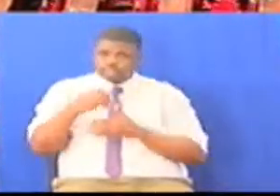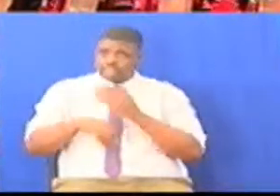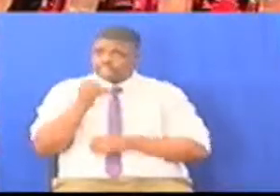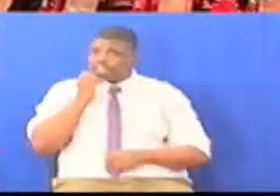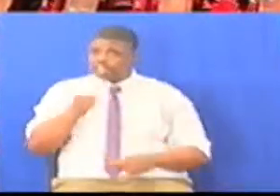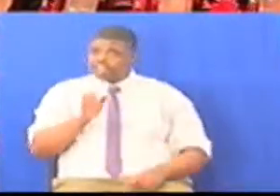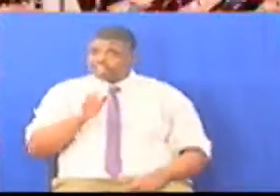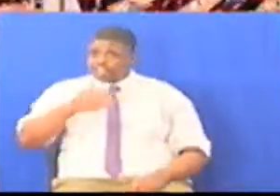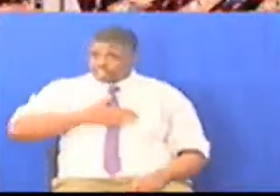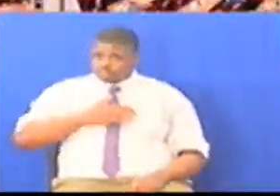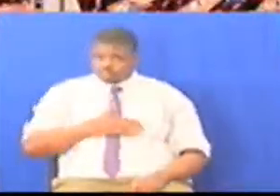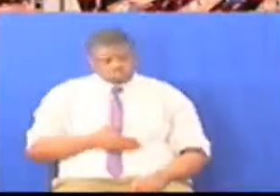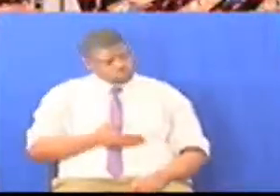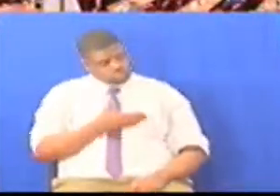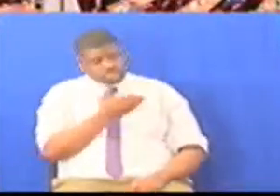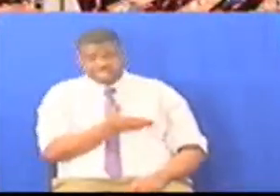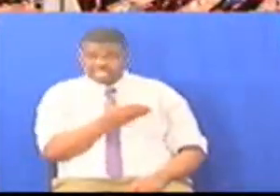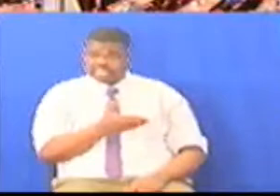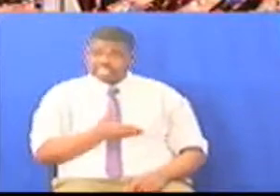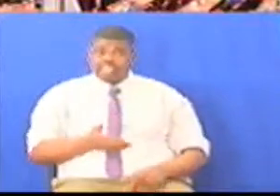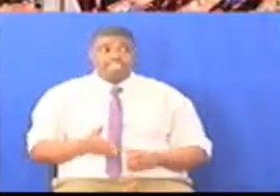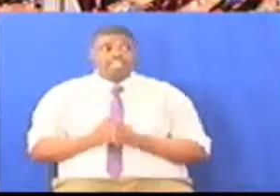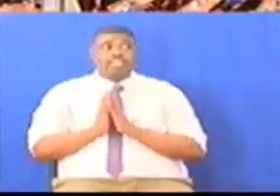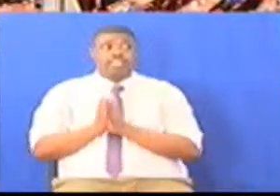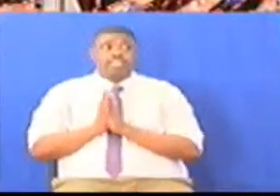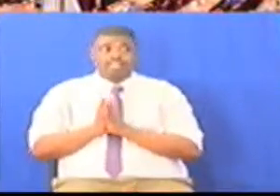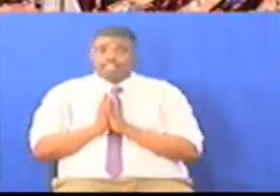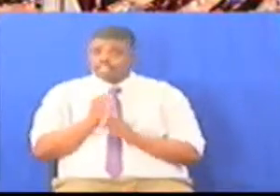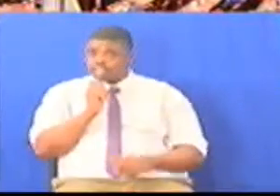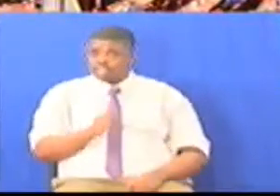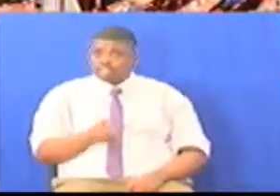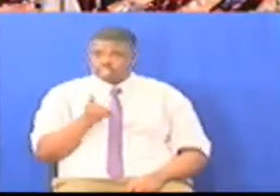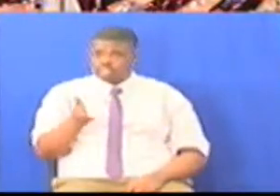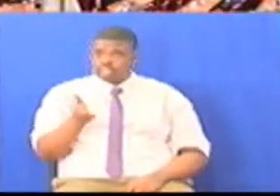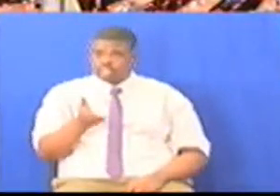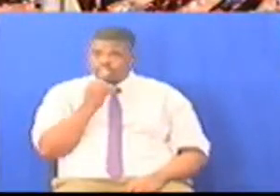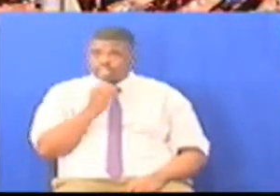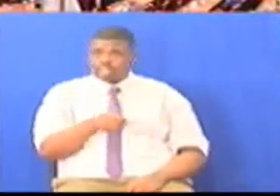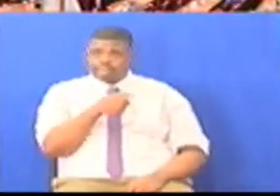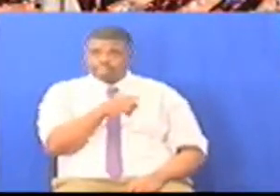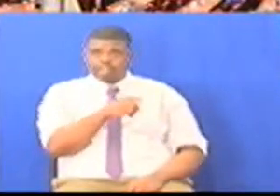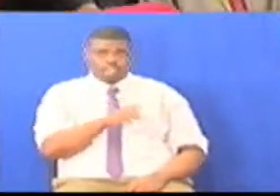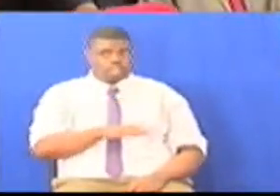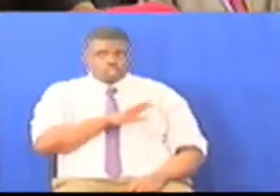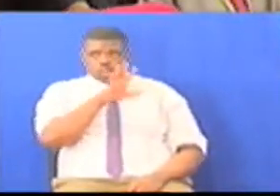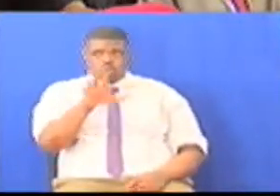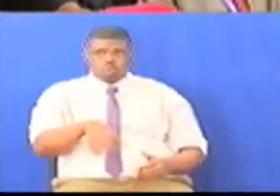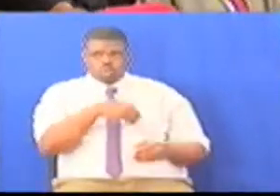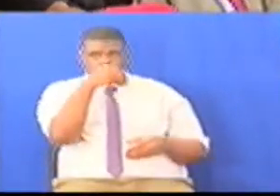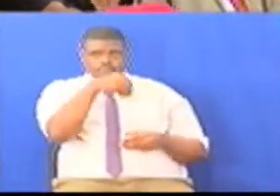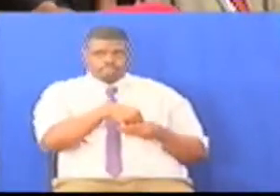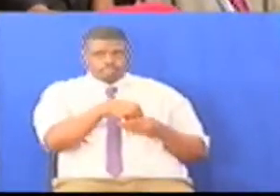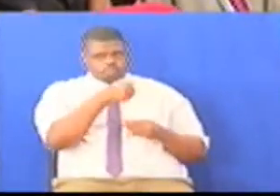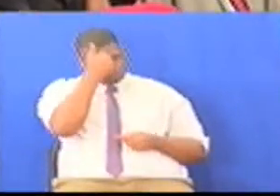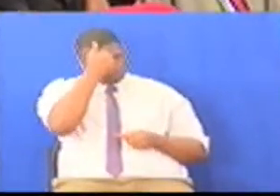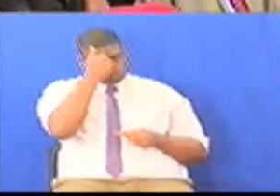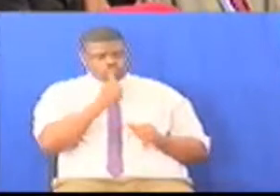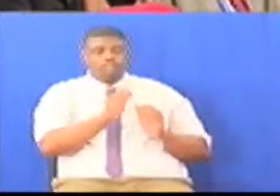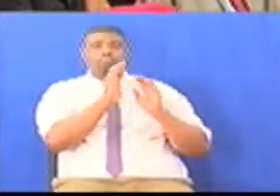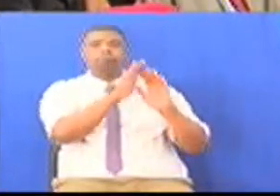taarifa yangu hii, na ninaomba sana Mheshimiwa Spika taarifa hii ingie yote kwenye kumbukumbu za